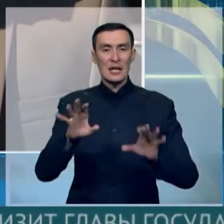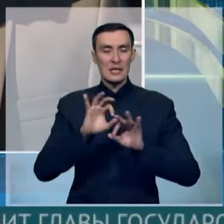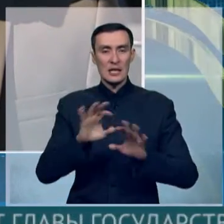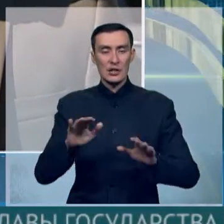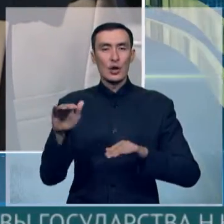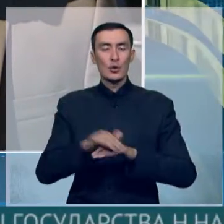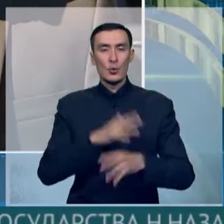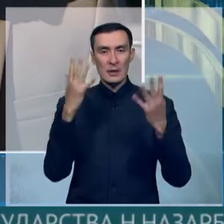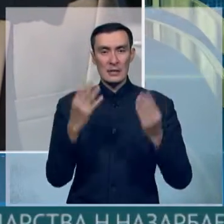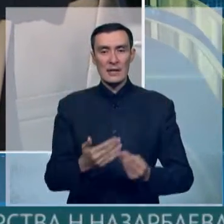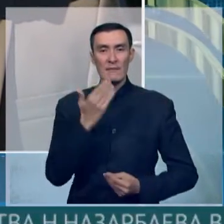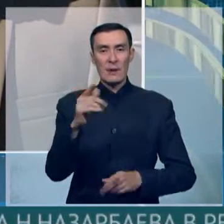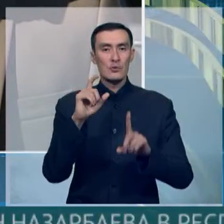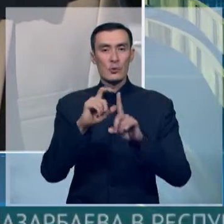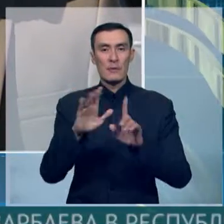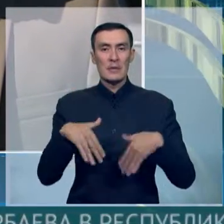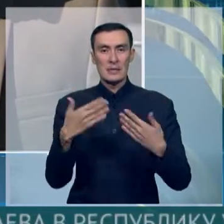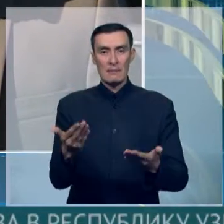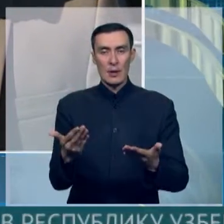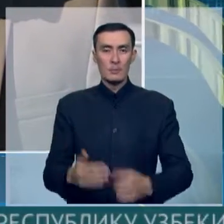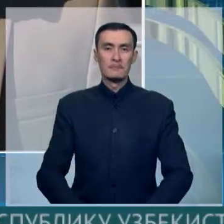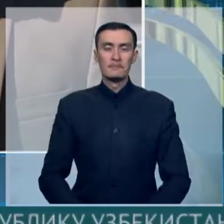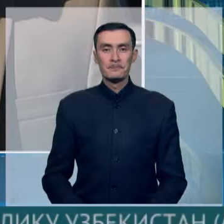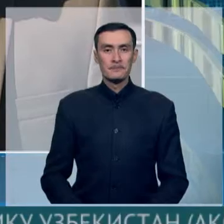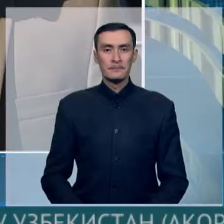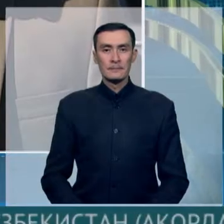Саби, добрый день. Тебе слово.